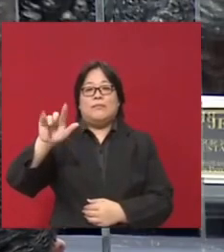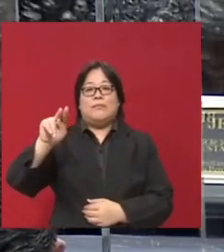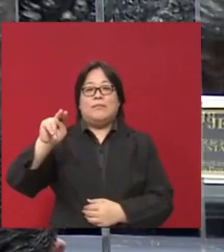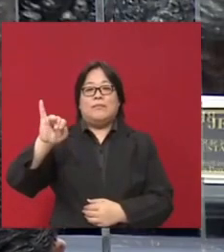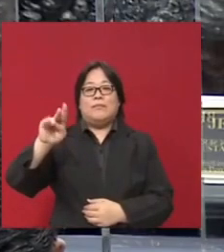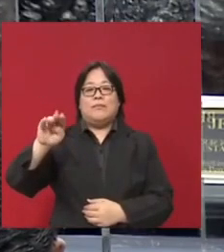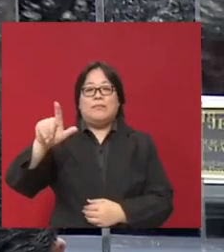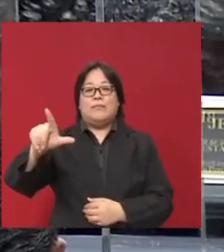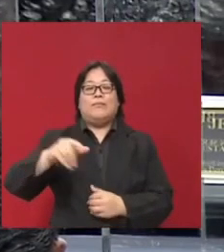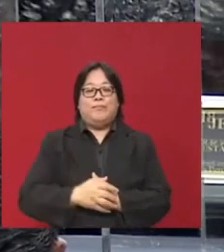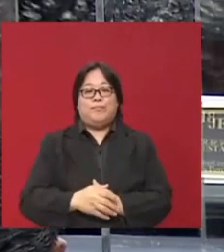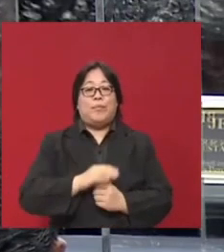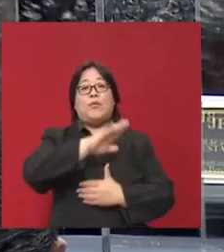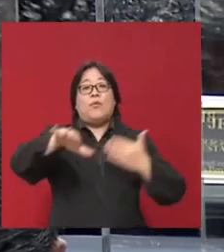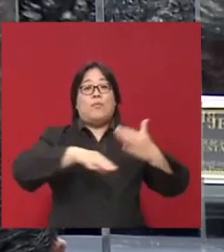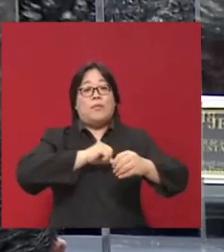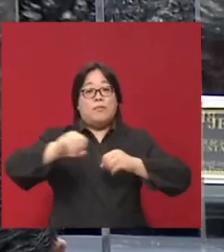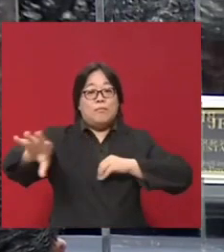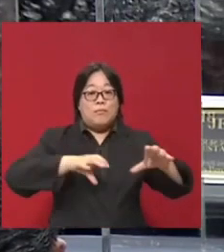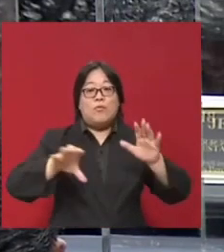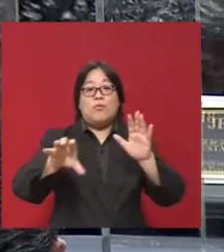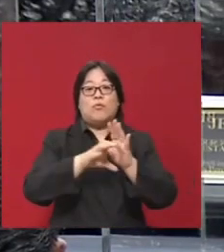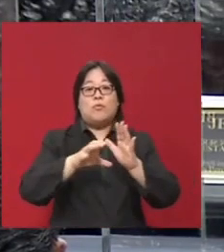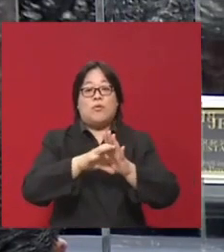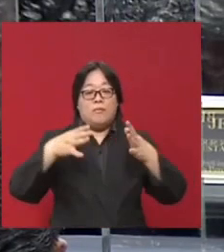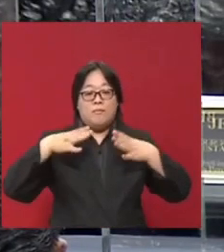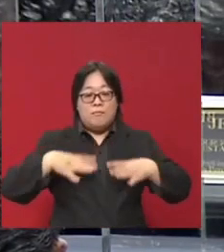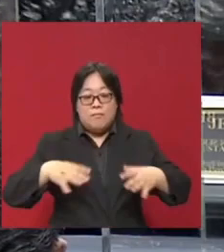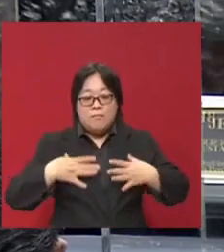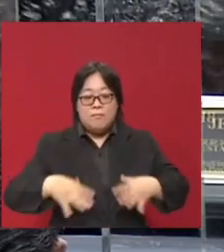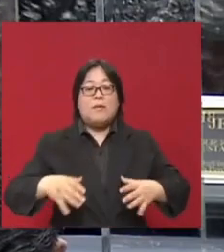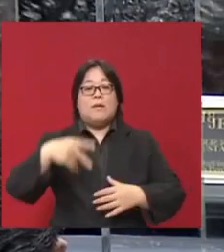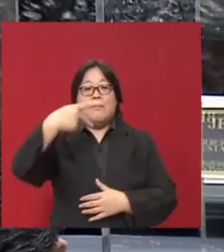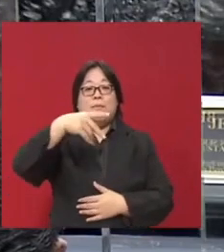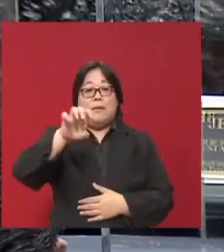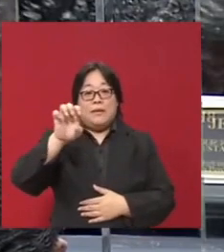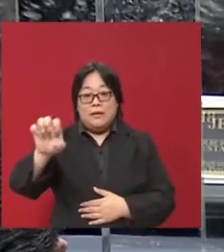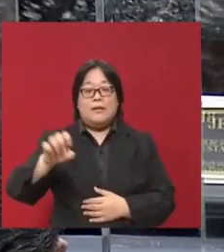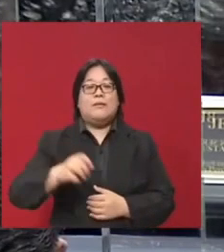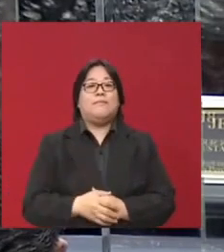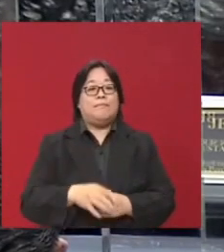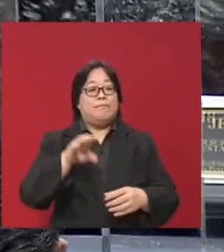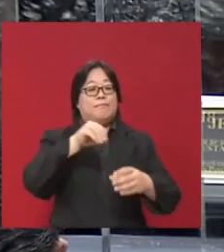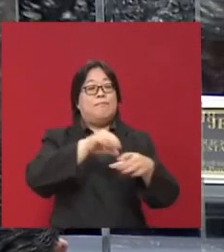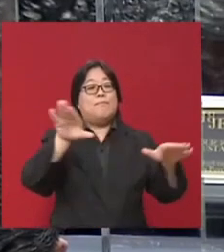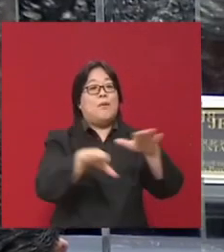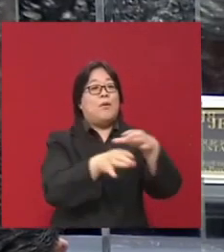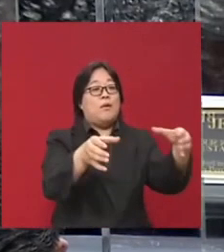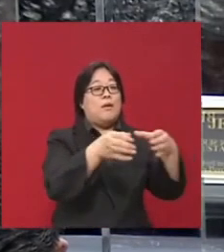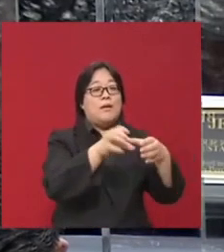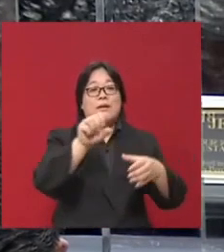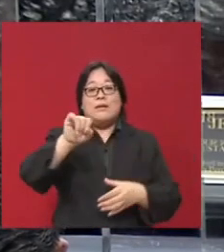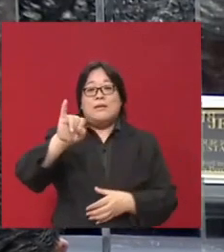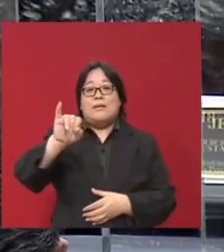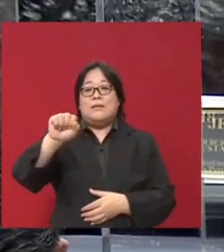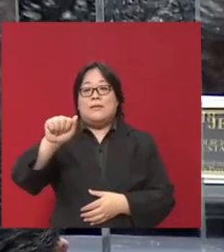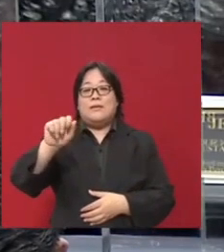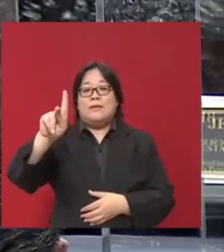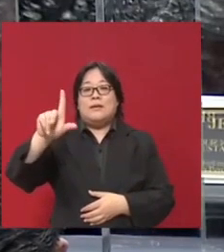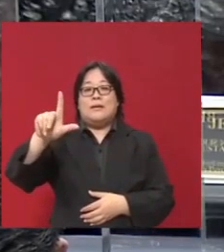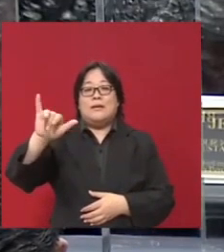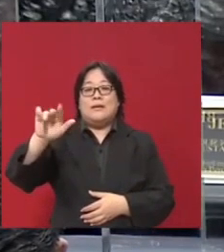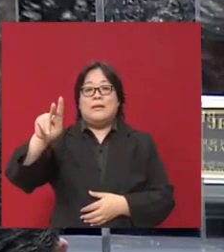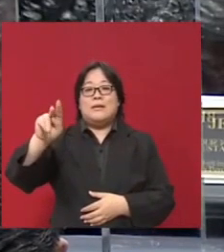sisa buangan di pada facility seperti pelindung anggota perubatan atau pipi dikategorikan sebagai sekeliling